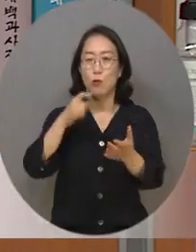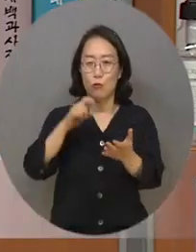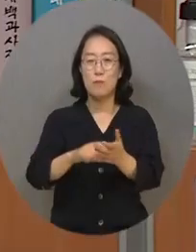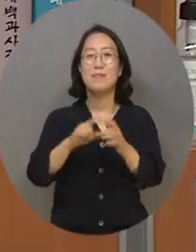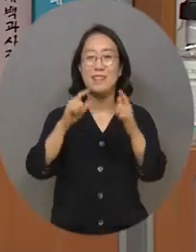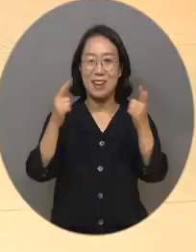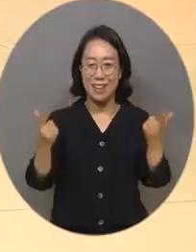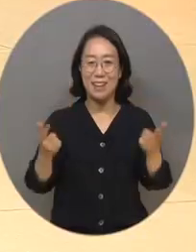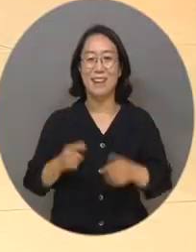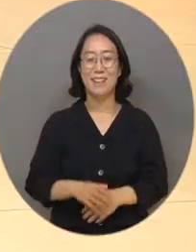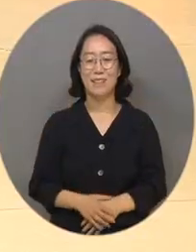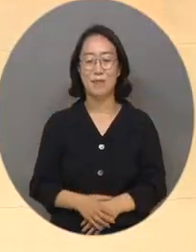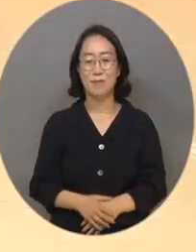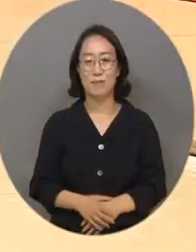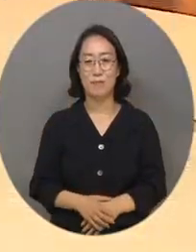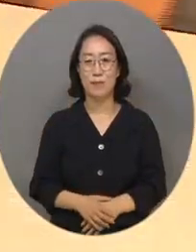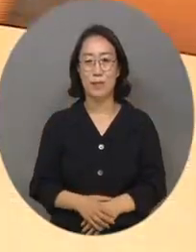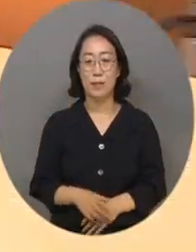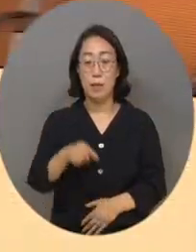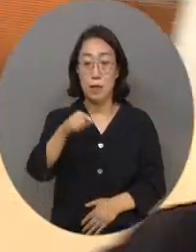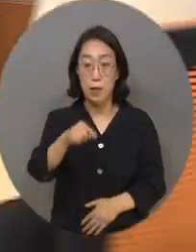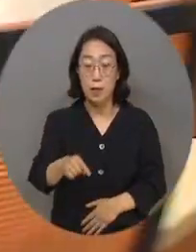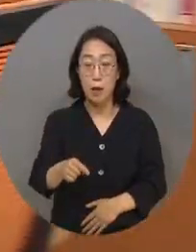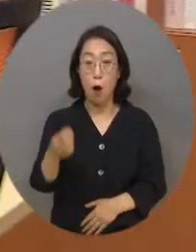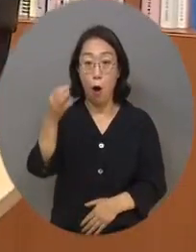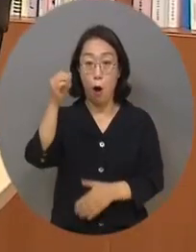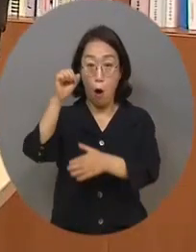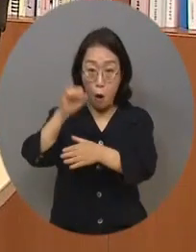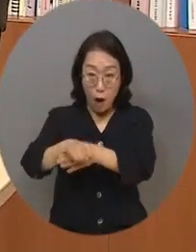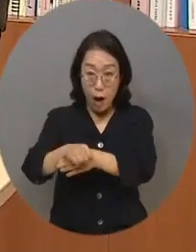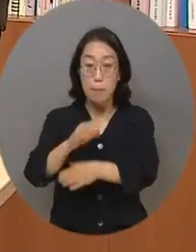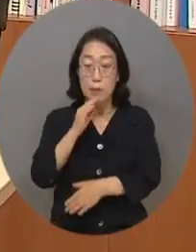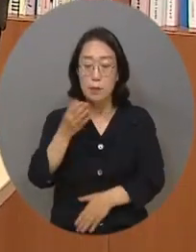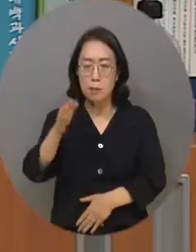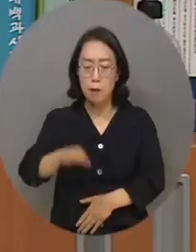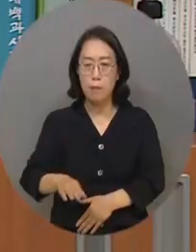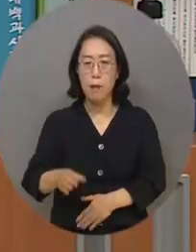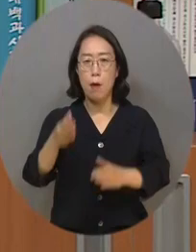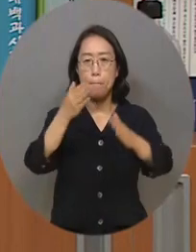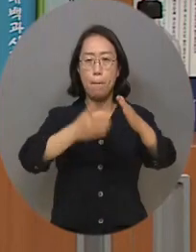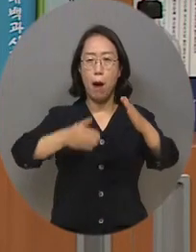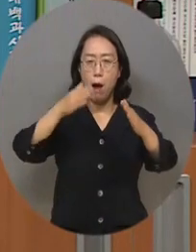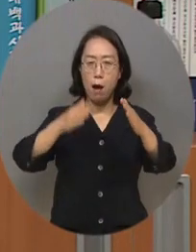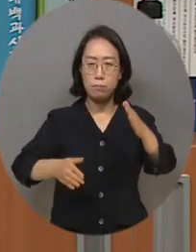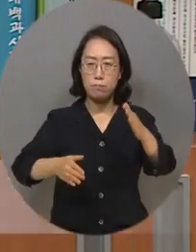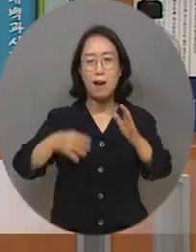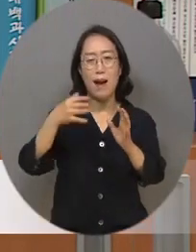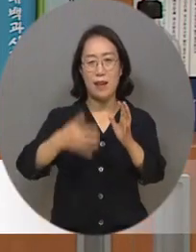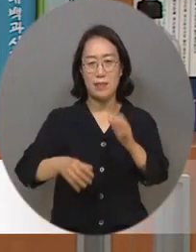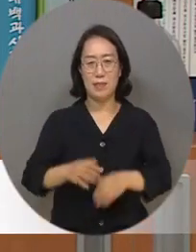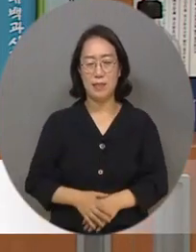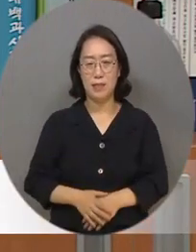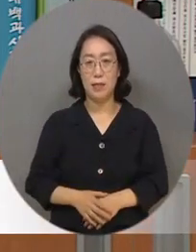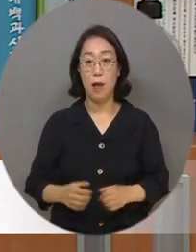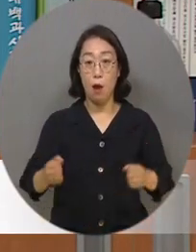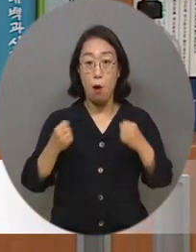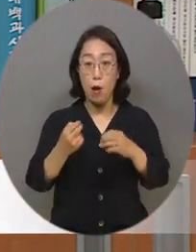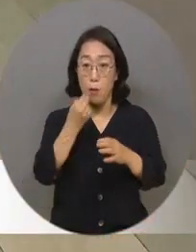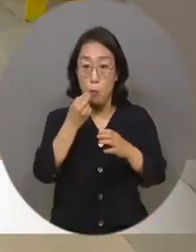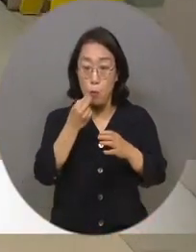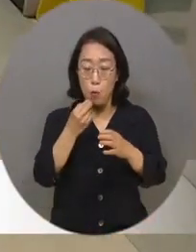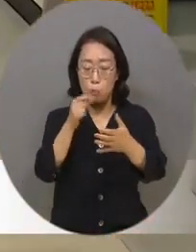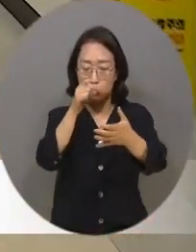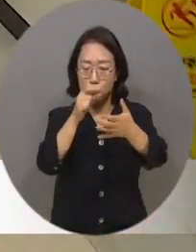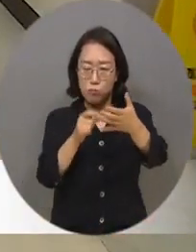아니라고 합니다. 의료기기 품목 허가는 이뤄졌으나 아직까지 과제는 남아있습니다. 건강보험급여